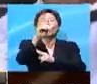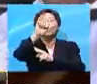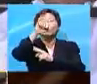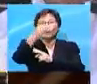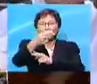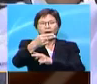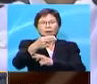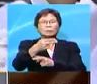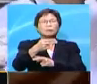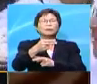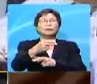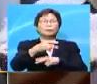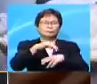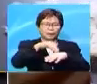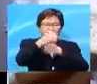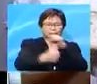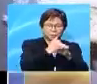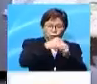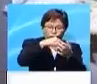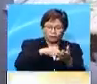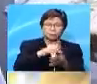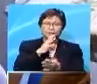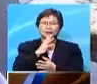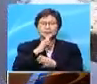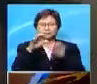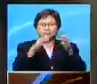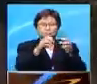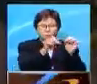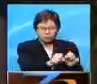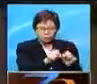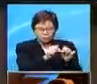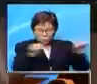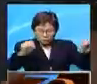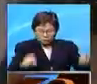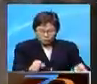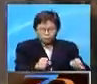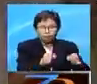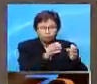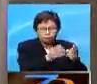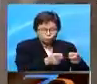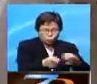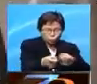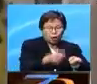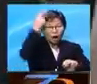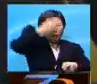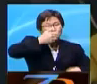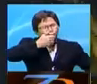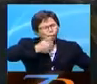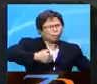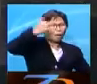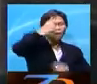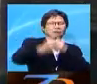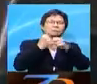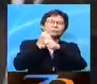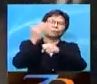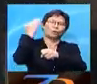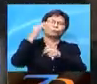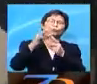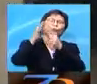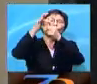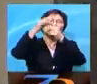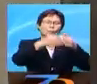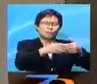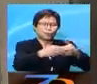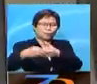satu perjumpaan awal tahun ini kata beliau sistem pengurusan jemaah haji Malaysia diiktiraf sebagai pengendali terbaik tahun lalu terutama dalam